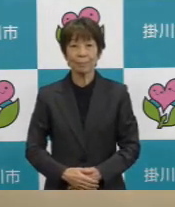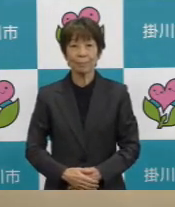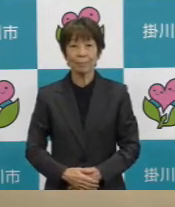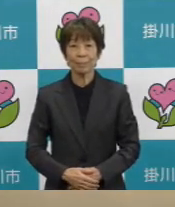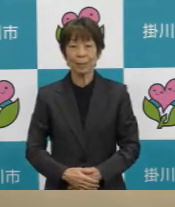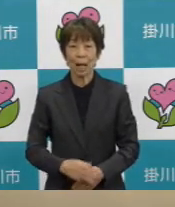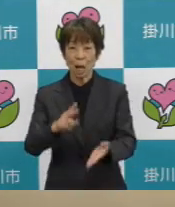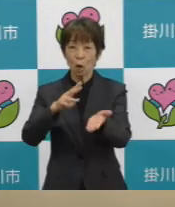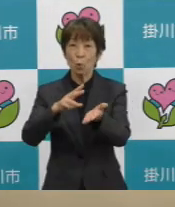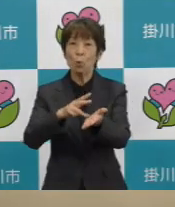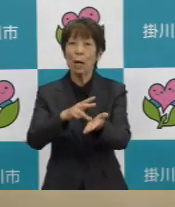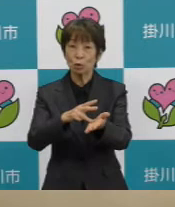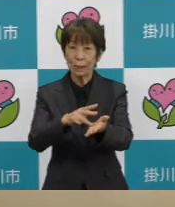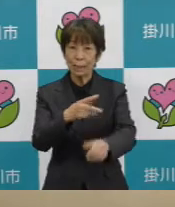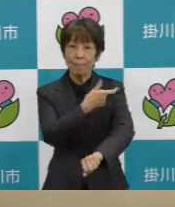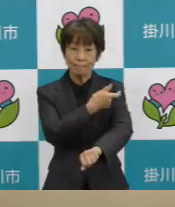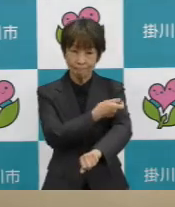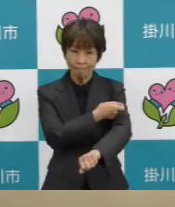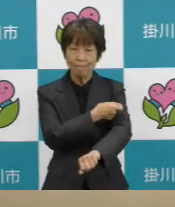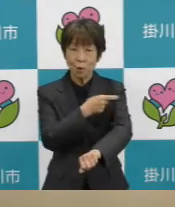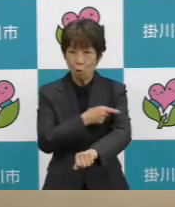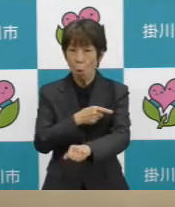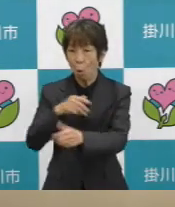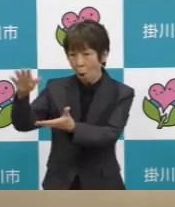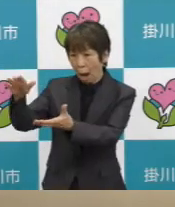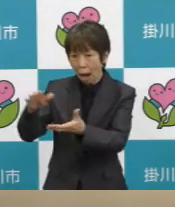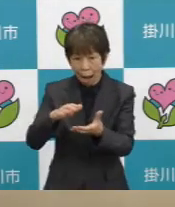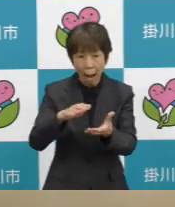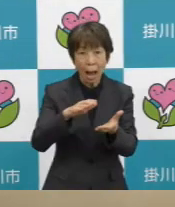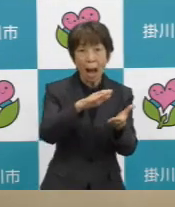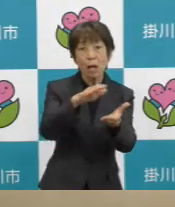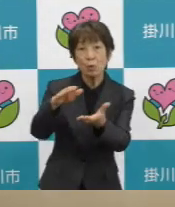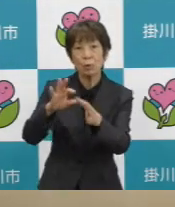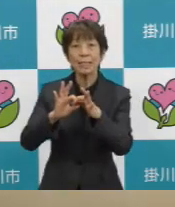ワクチン の配布の関係ですけれども、